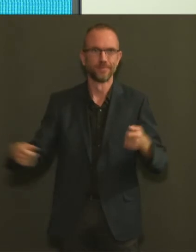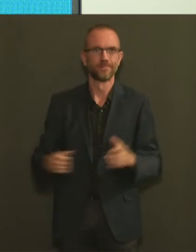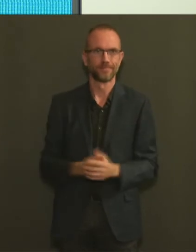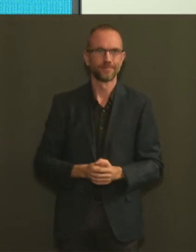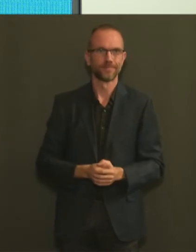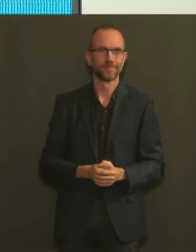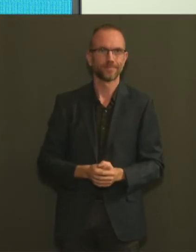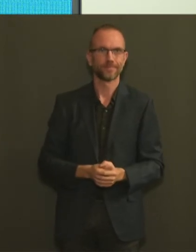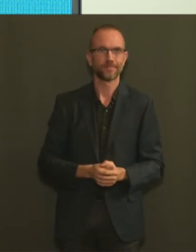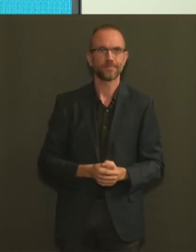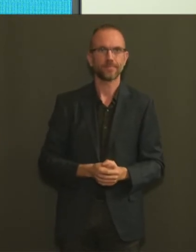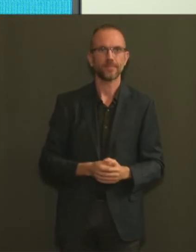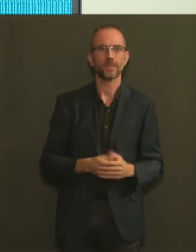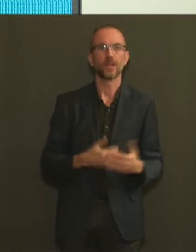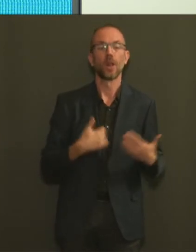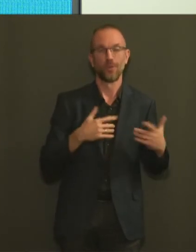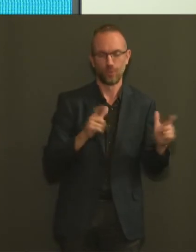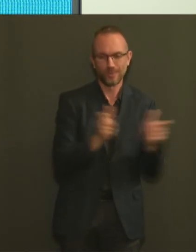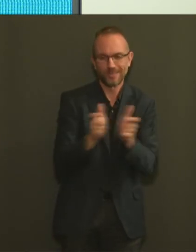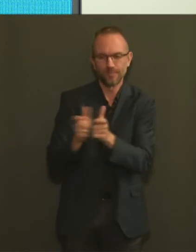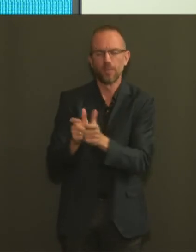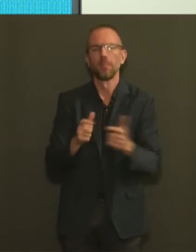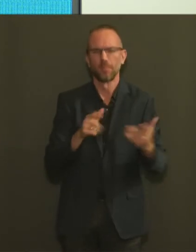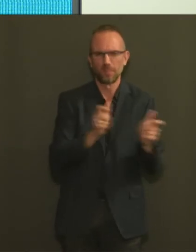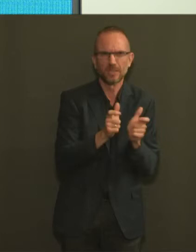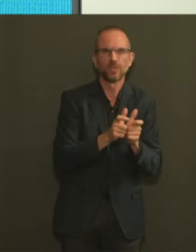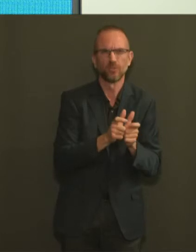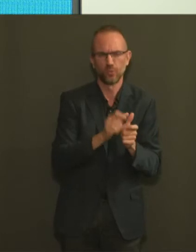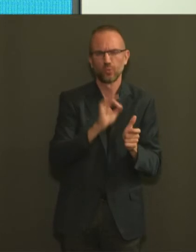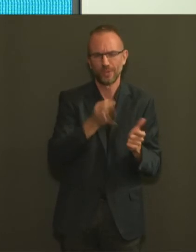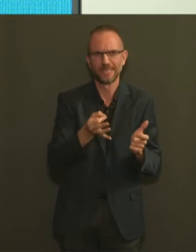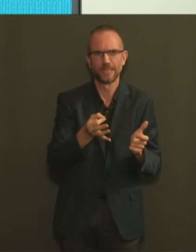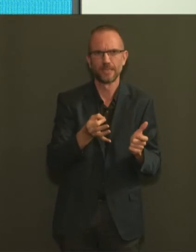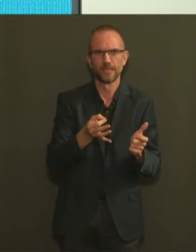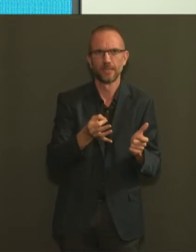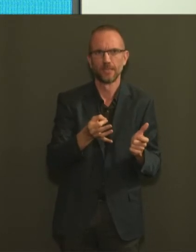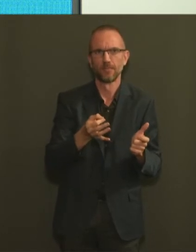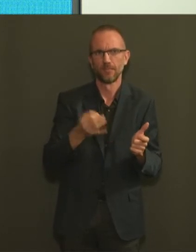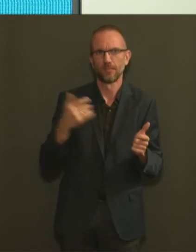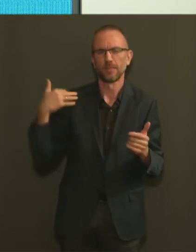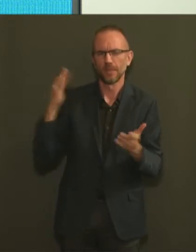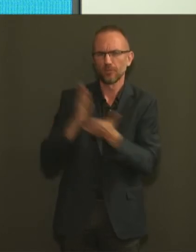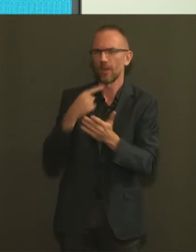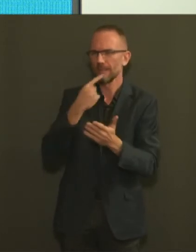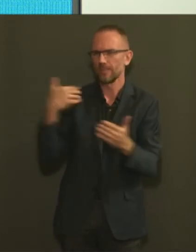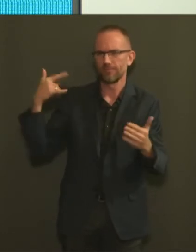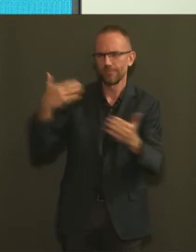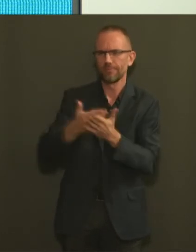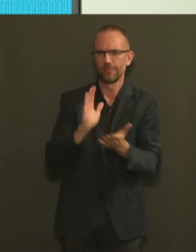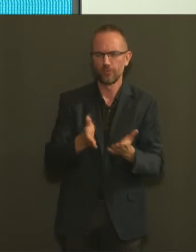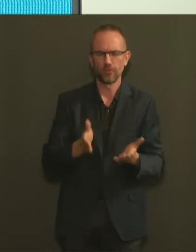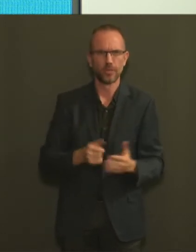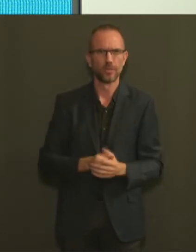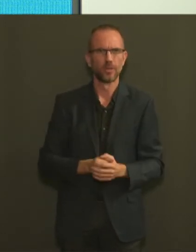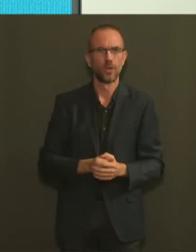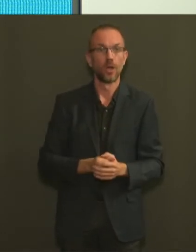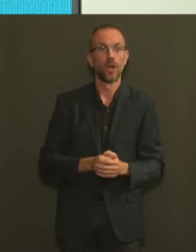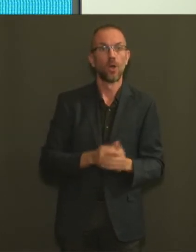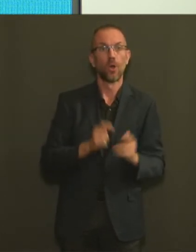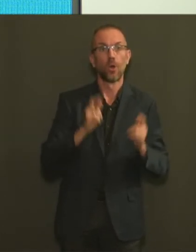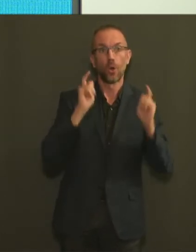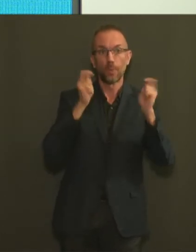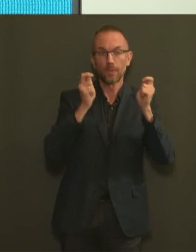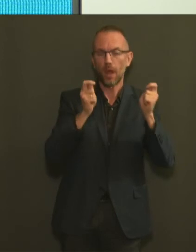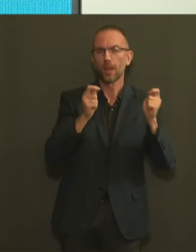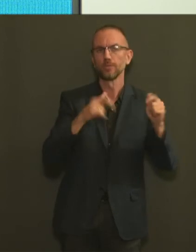augmentation on l'a dit et y en aura encore redit aujourd'hui les hospitalisations sont toujours en train d'hésiter sauf dans